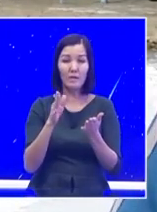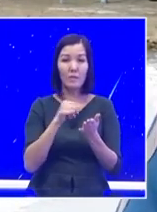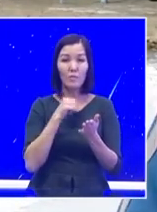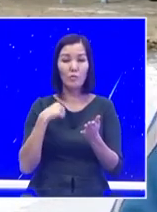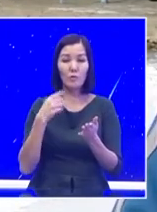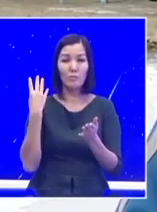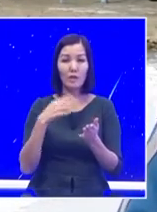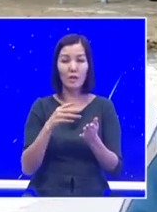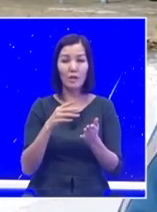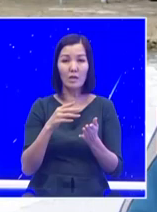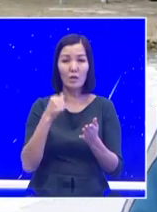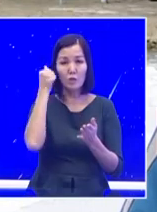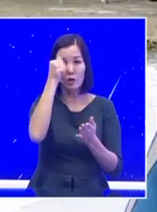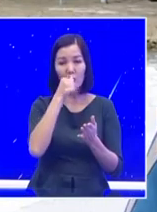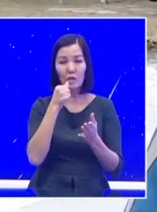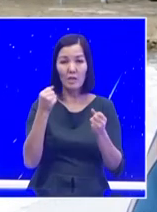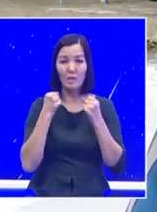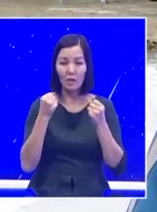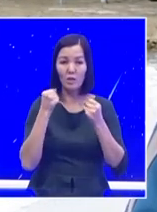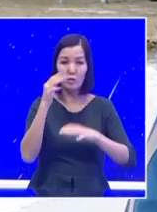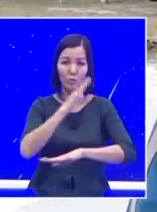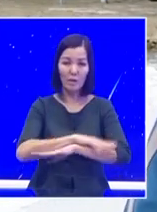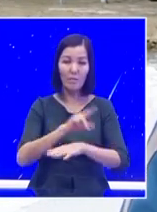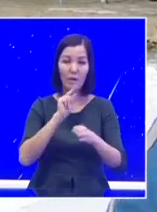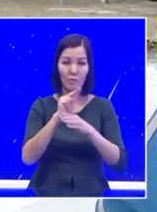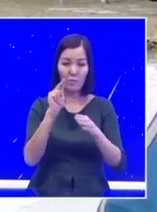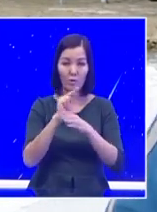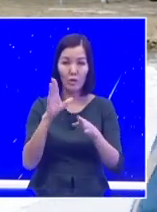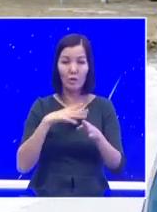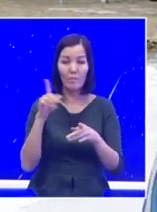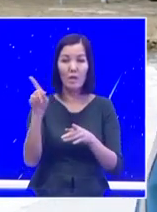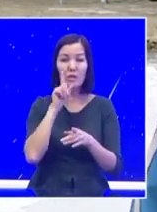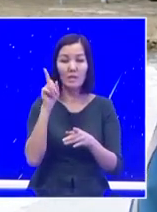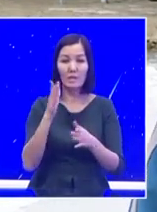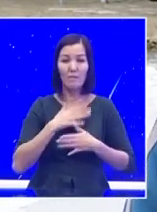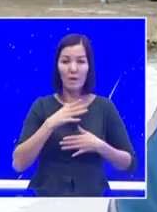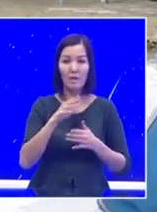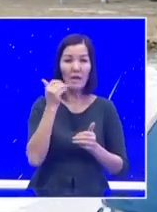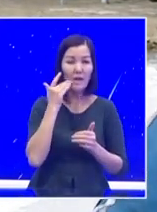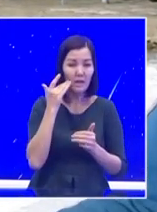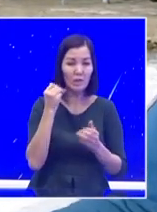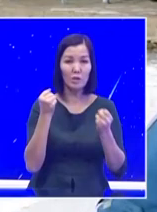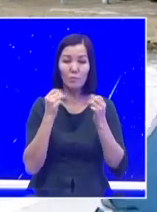жыл бала тәрбиелеп, сол денесін тұрпанында сабақ бердім. Сол жастарымыз